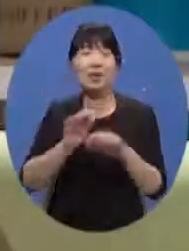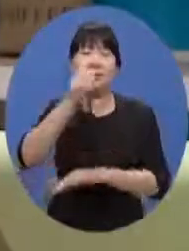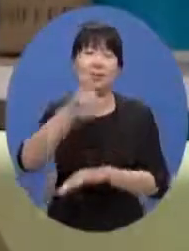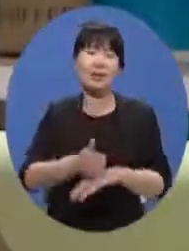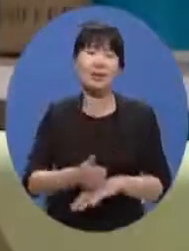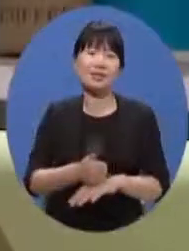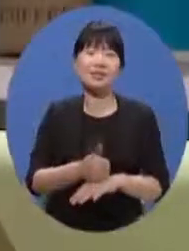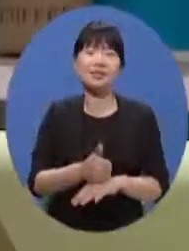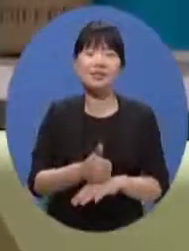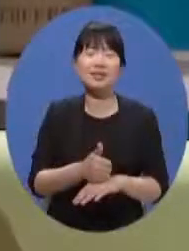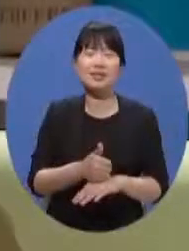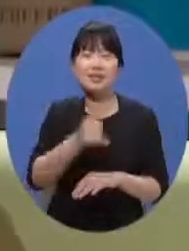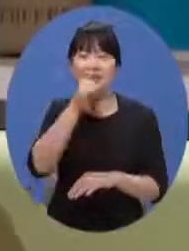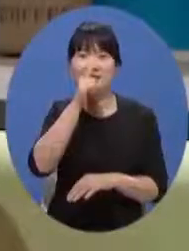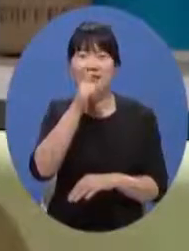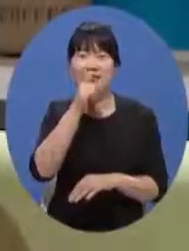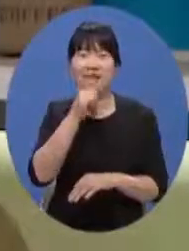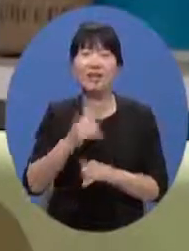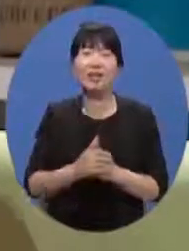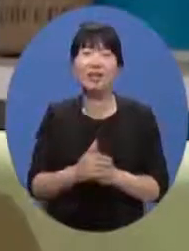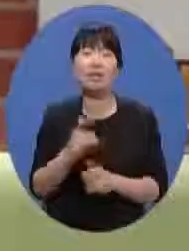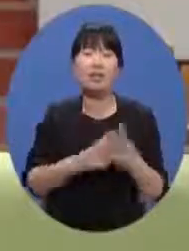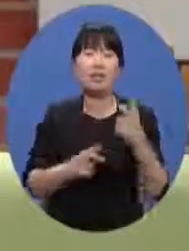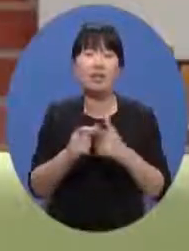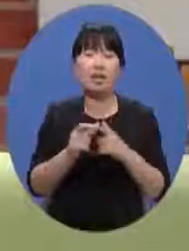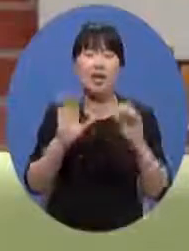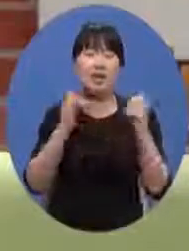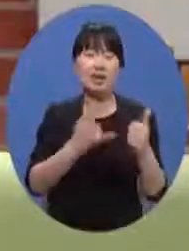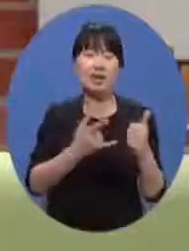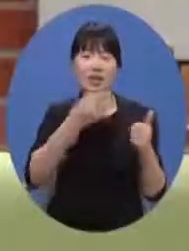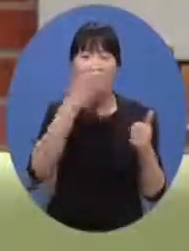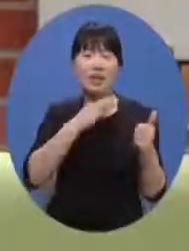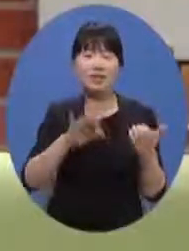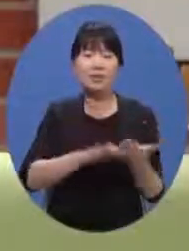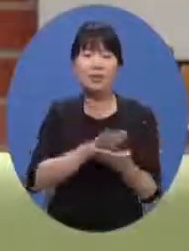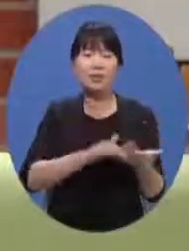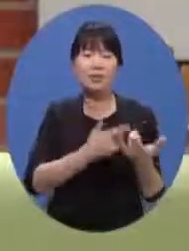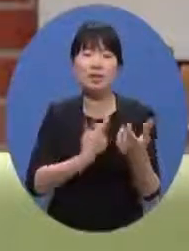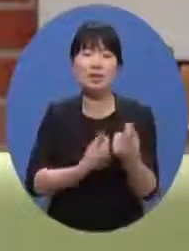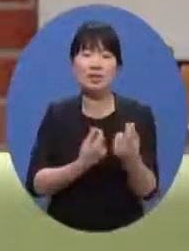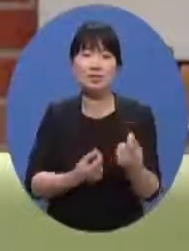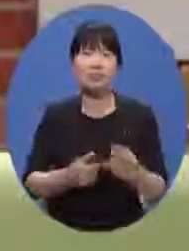마무리를 좀 지으신다면 네. 그런다면 훨씬 아이한테 바람직한 그런 놀이들이 될 수 있겠습니다. 네.